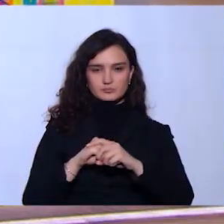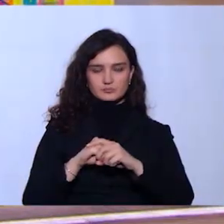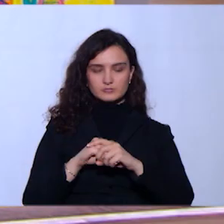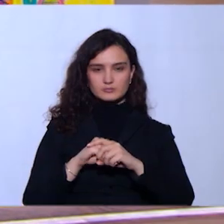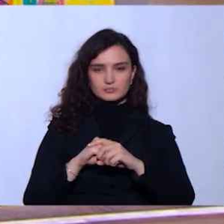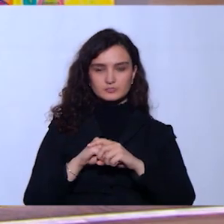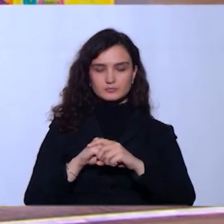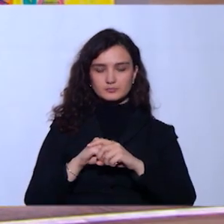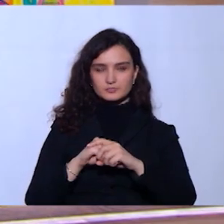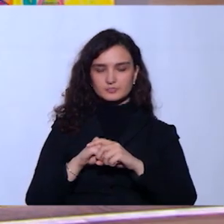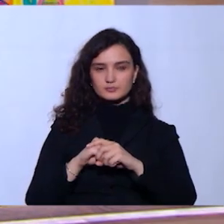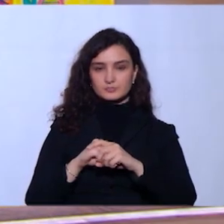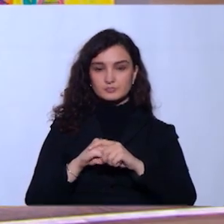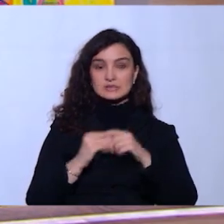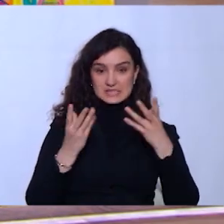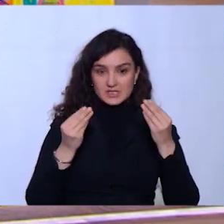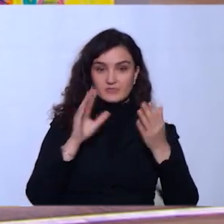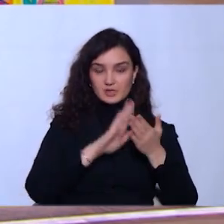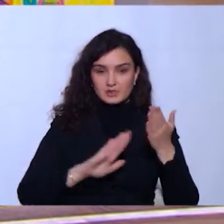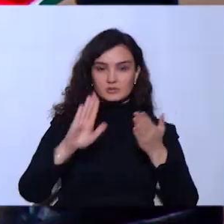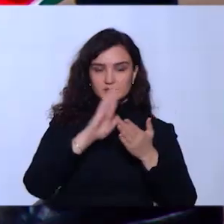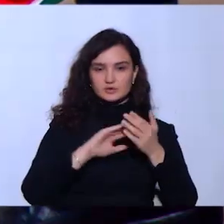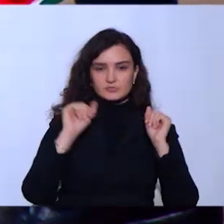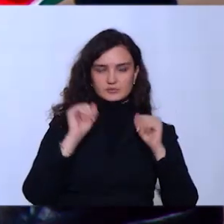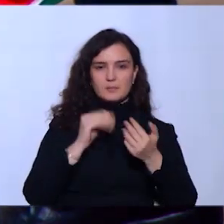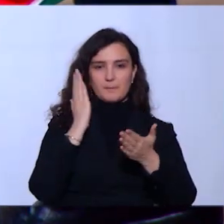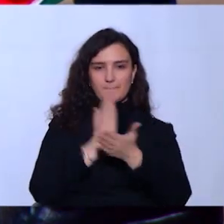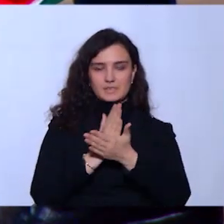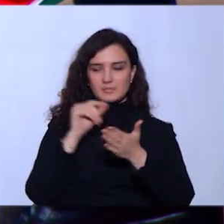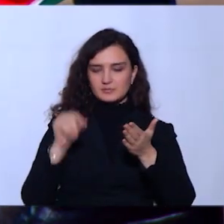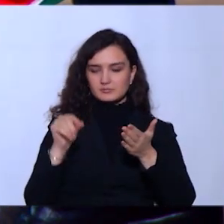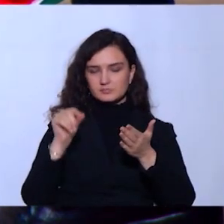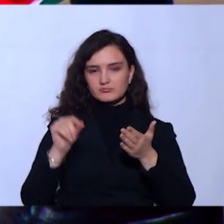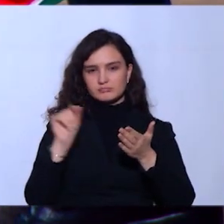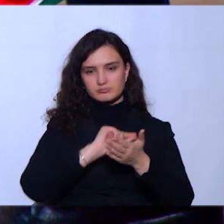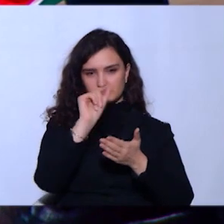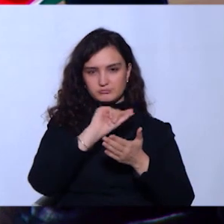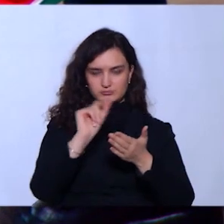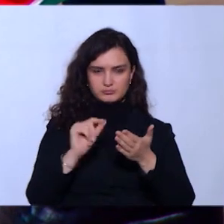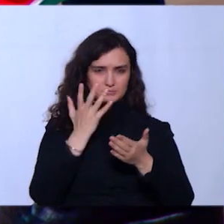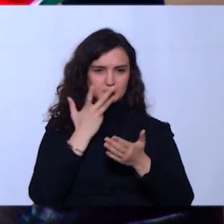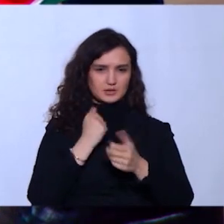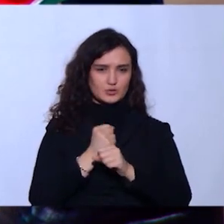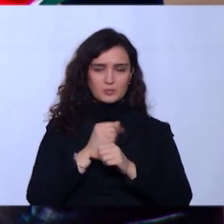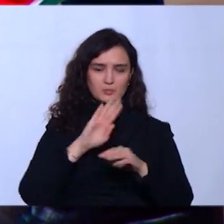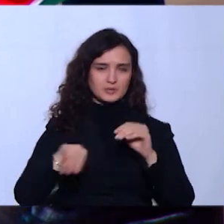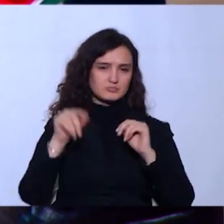ესეთია, სველია ხო ყავისგან, შეგიძლიათ პირდაპირ არც ჩაყოთ წყალში, აი პირდაპირ